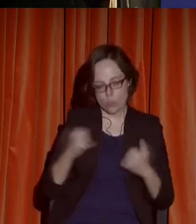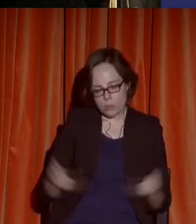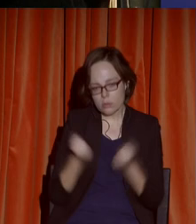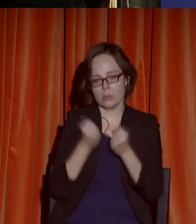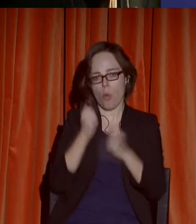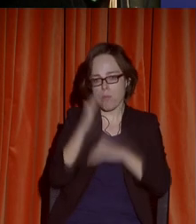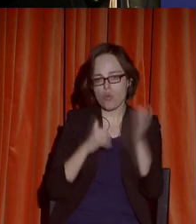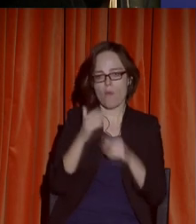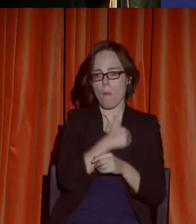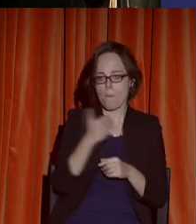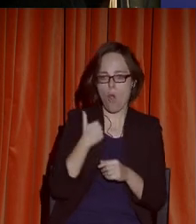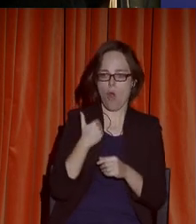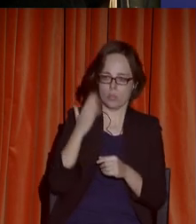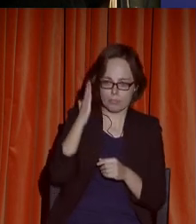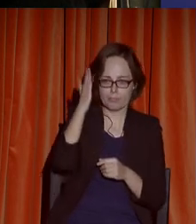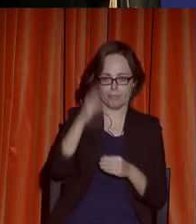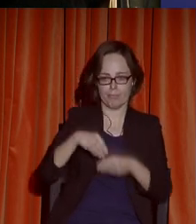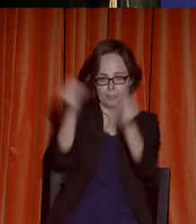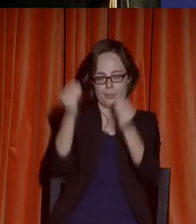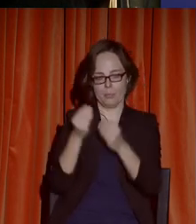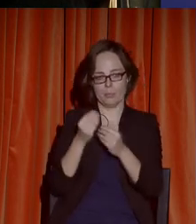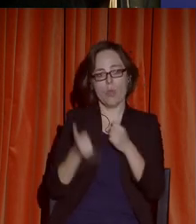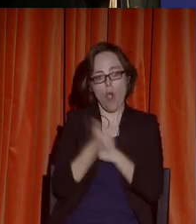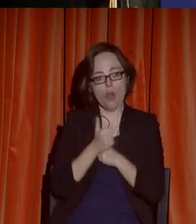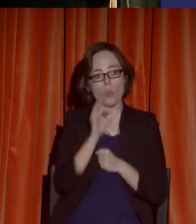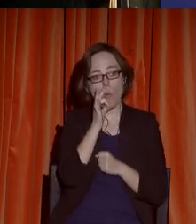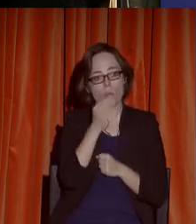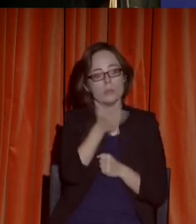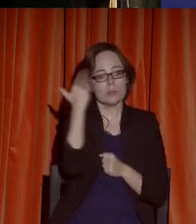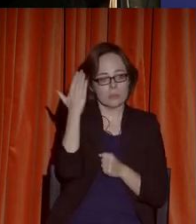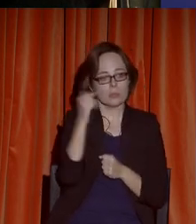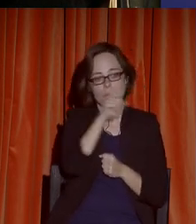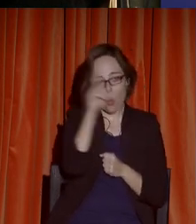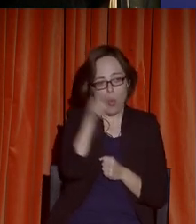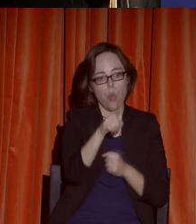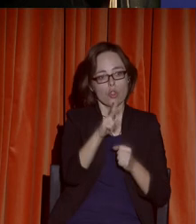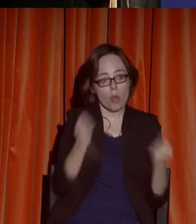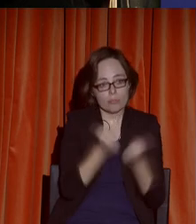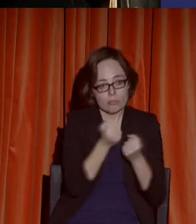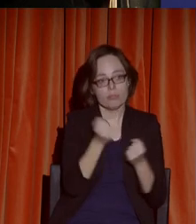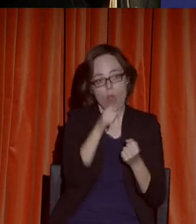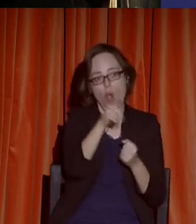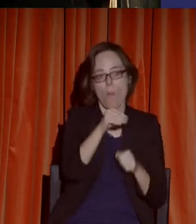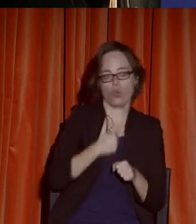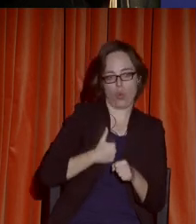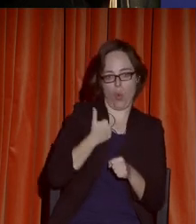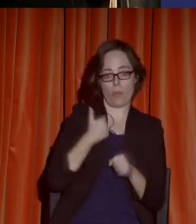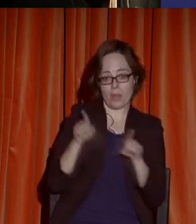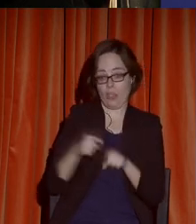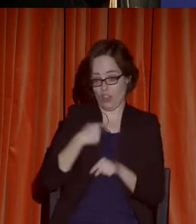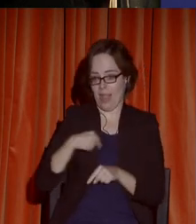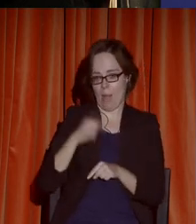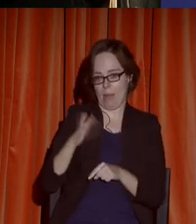po pierwsze działacze z tamtych lat mogliby być dumni, a po drugie, z której ja mogę być dumna i